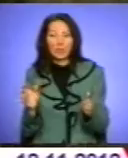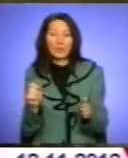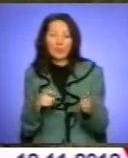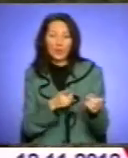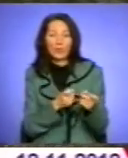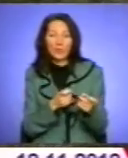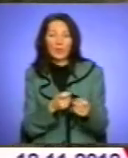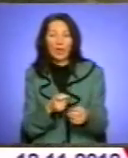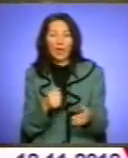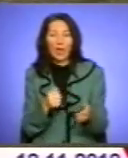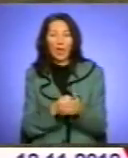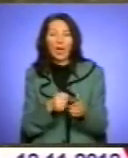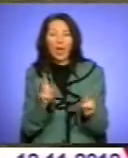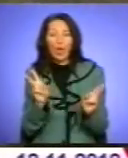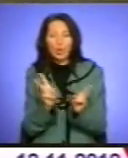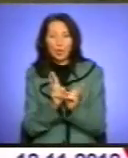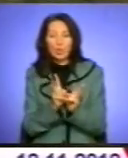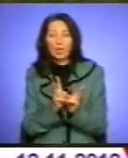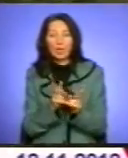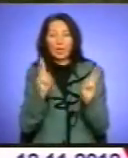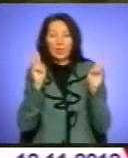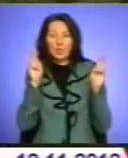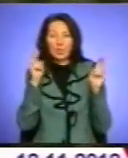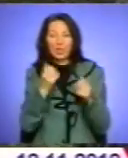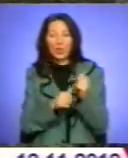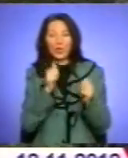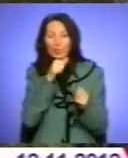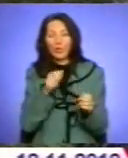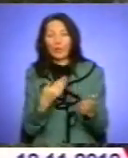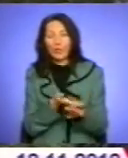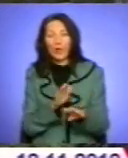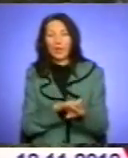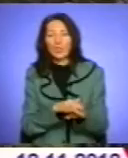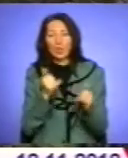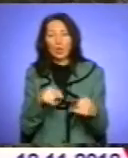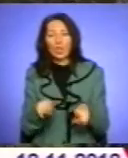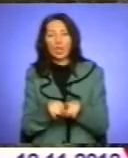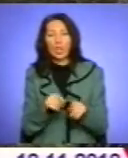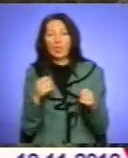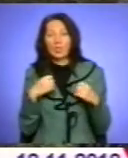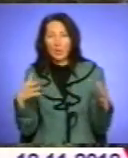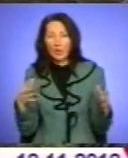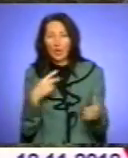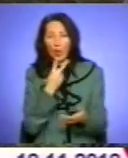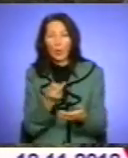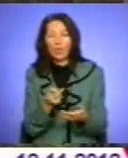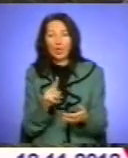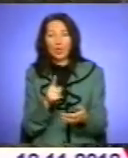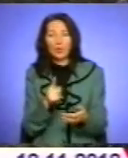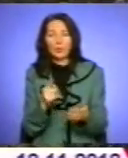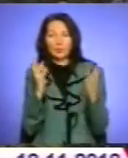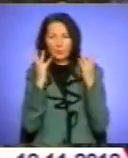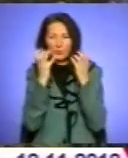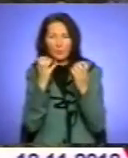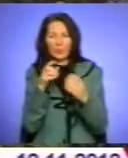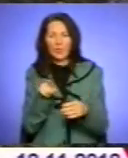мисливці зауважують, зустріти здобич з кожним роком стає дедалі важче. Сьогодні таке свято, але бачите, чомусь воно затмарюється